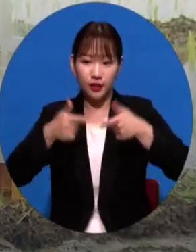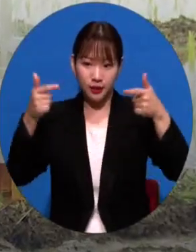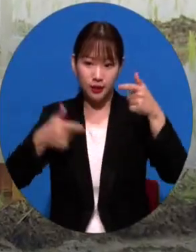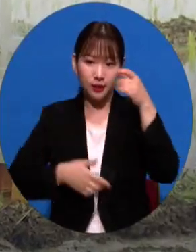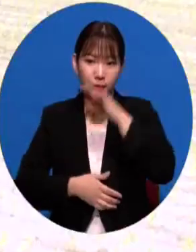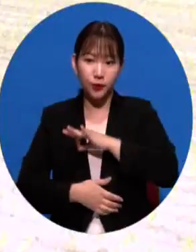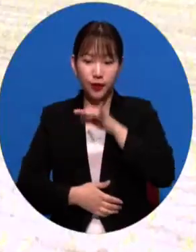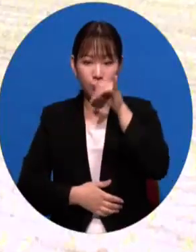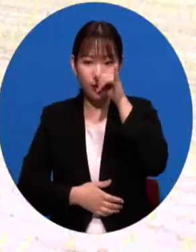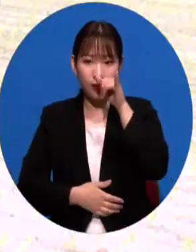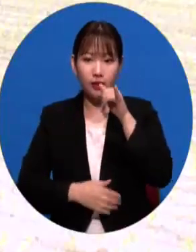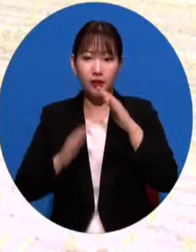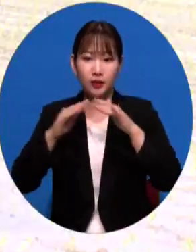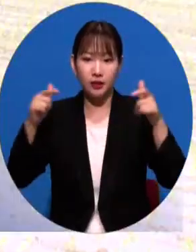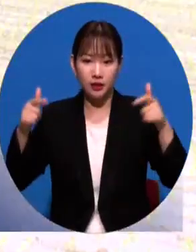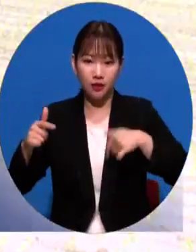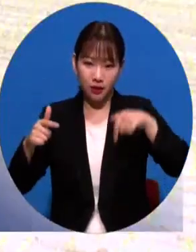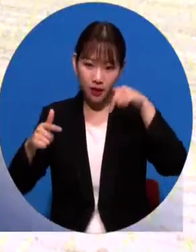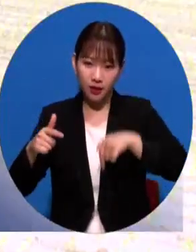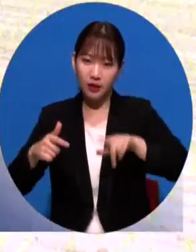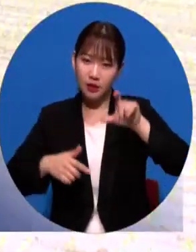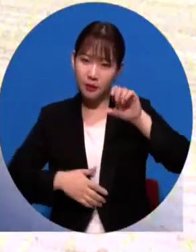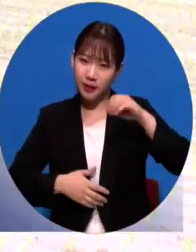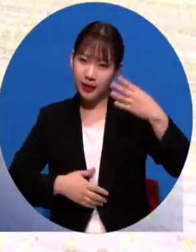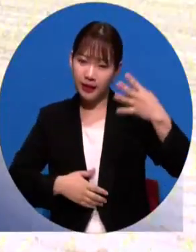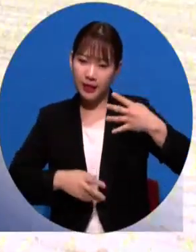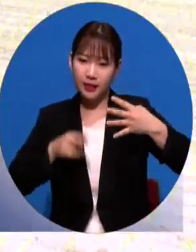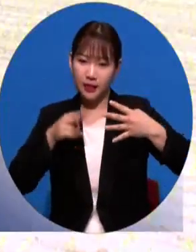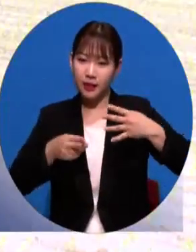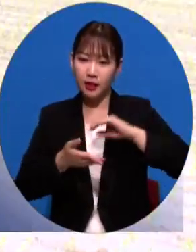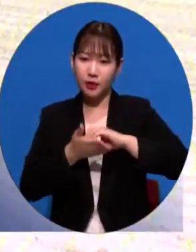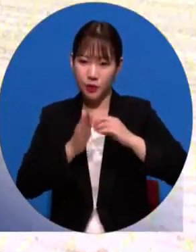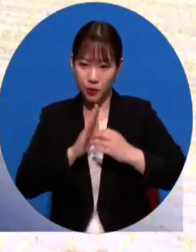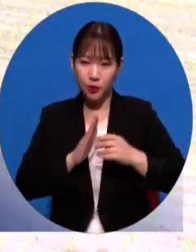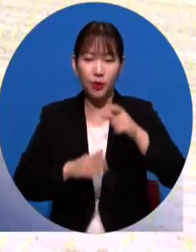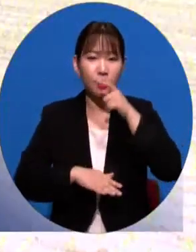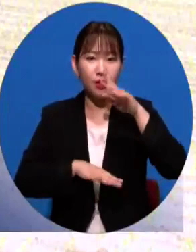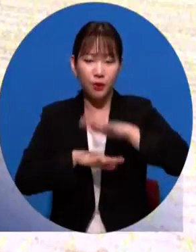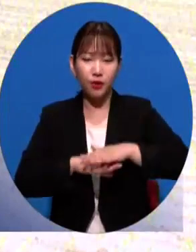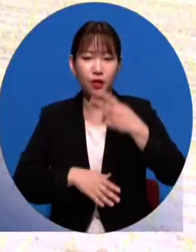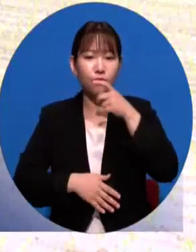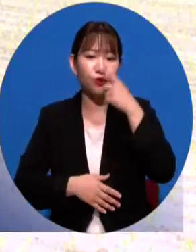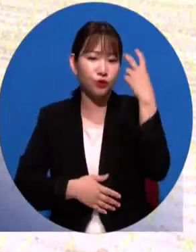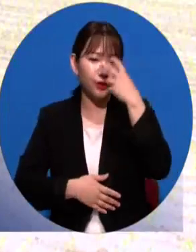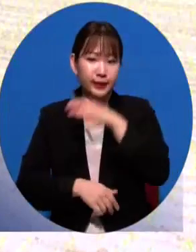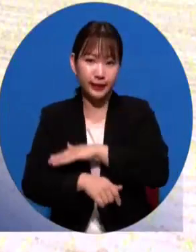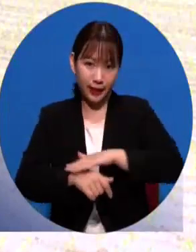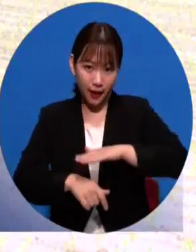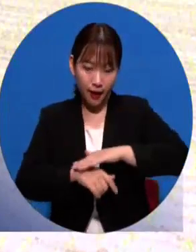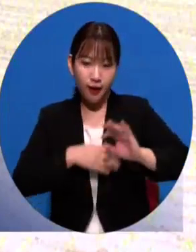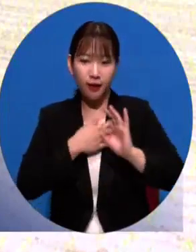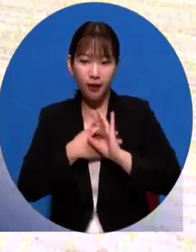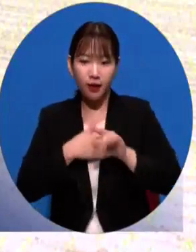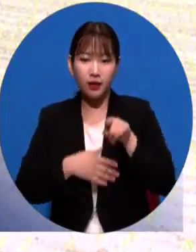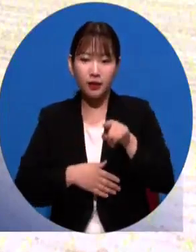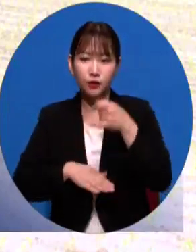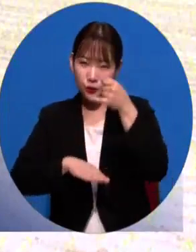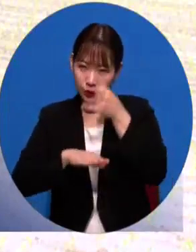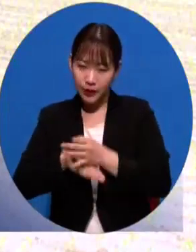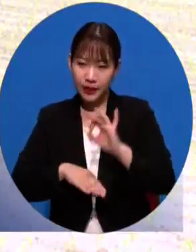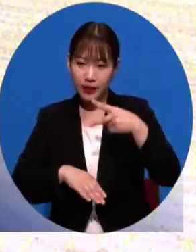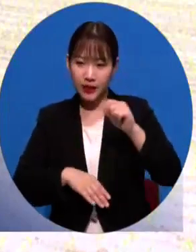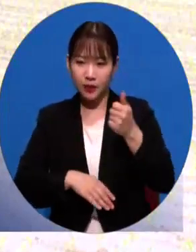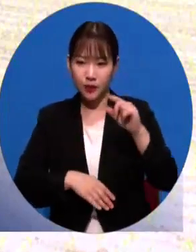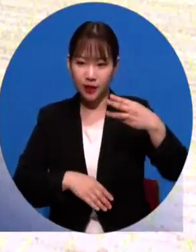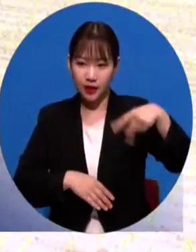있습니다. 전남만에서 15만 한 4천 정보를 논에 물 관리를 제대로 하면 그거